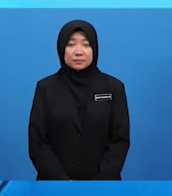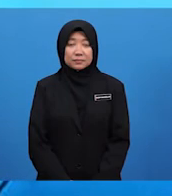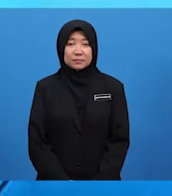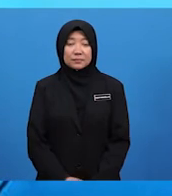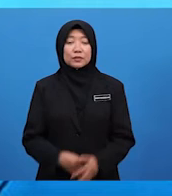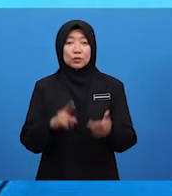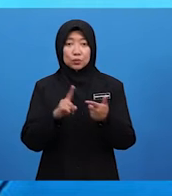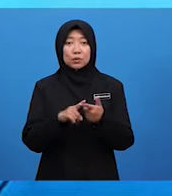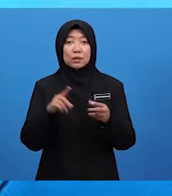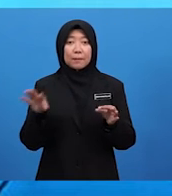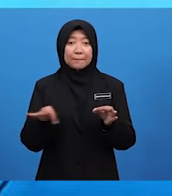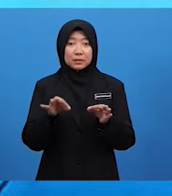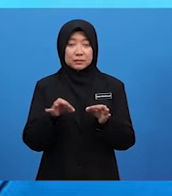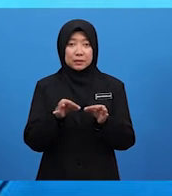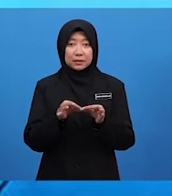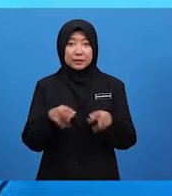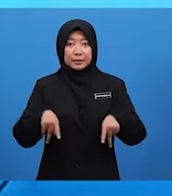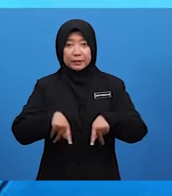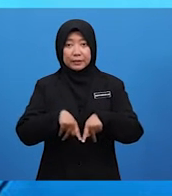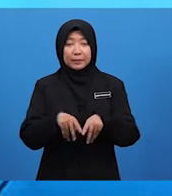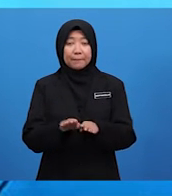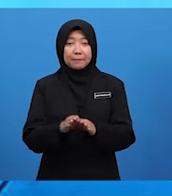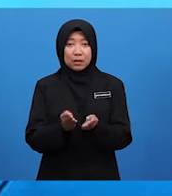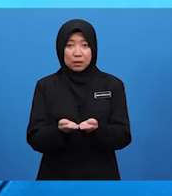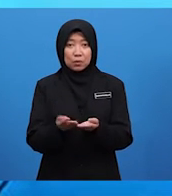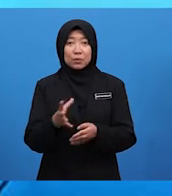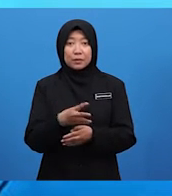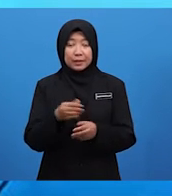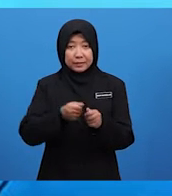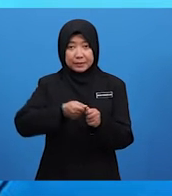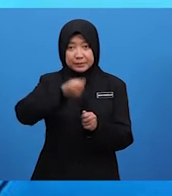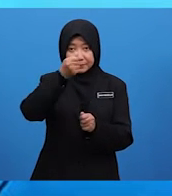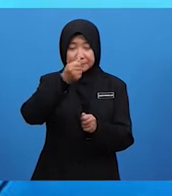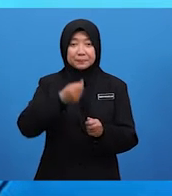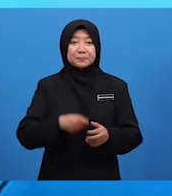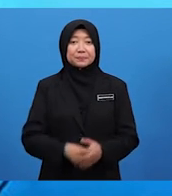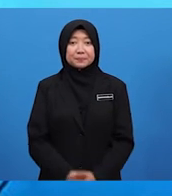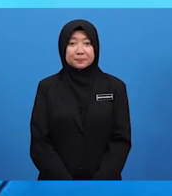Kedua, menjahit kelip belah kangkung dan juga belah berzip.